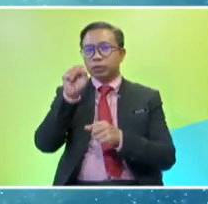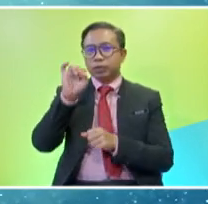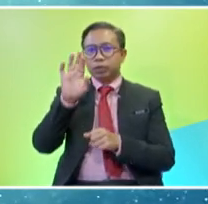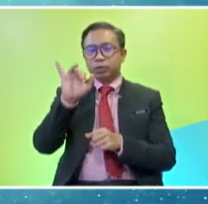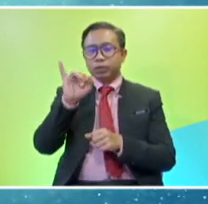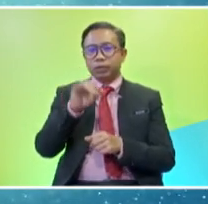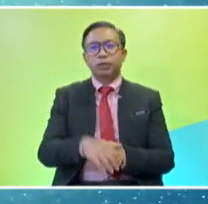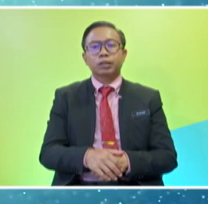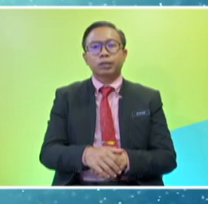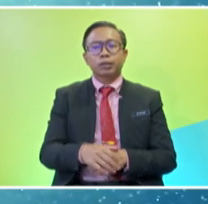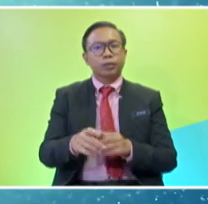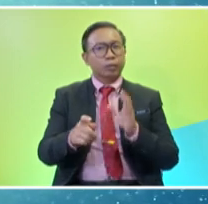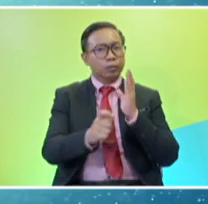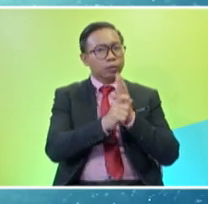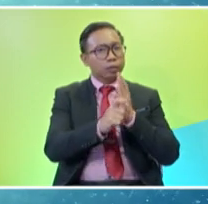positif